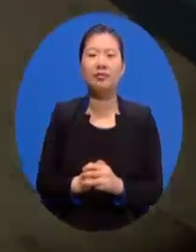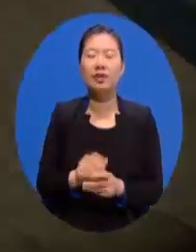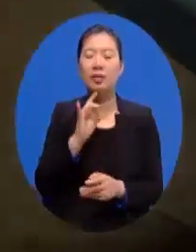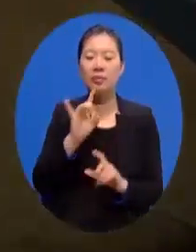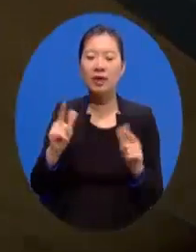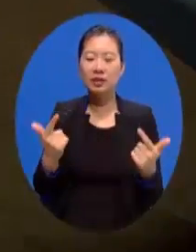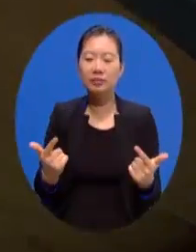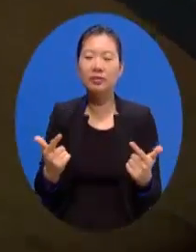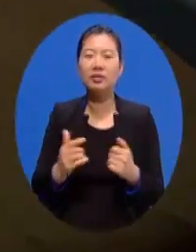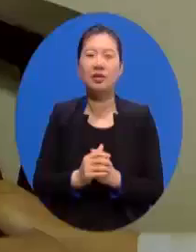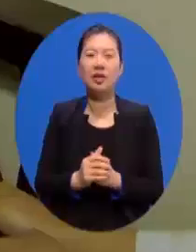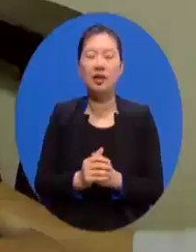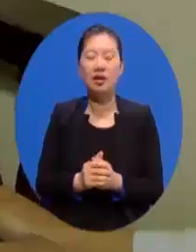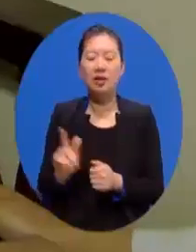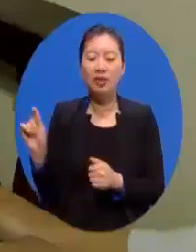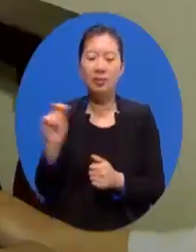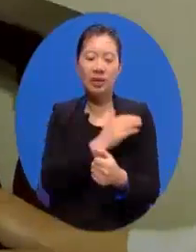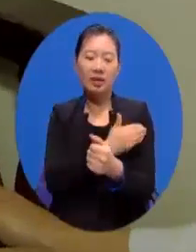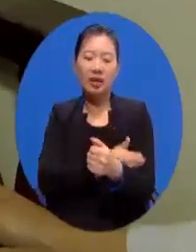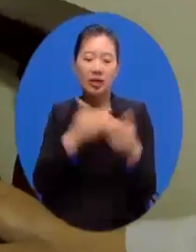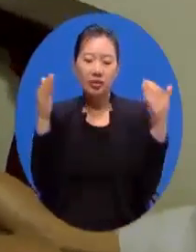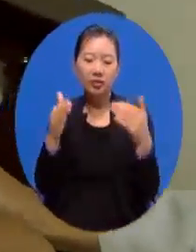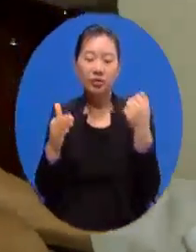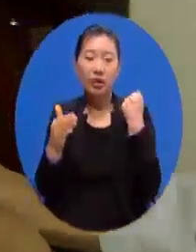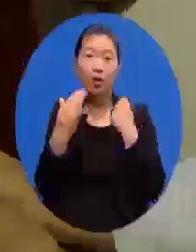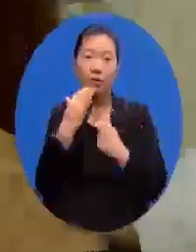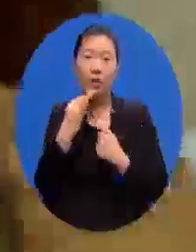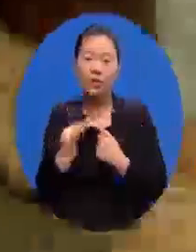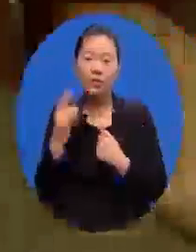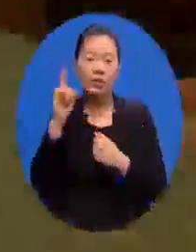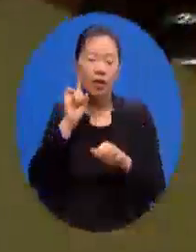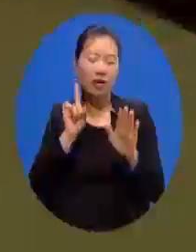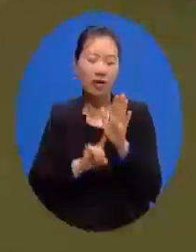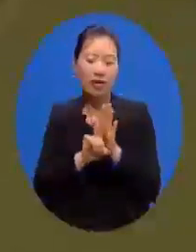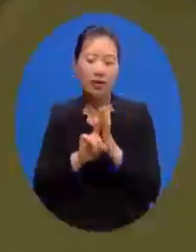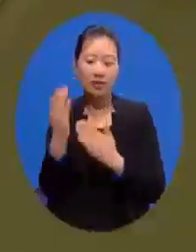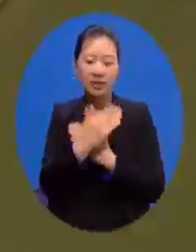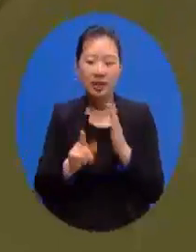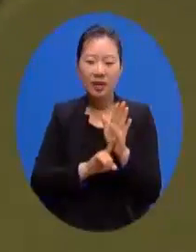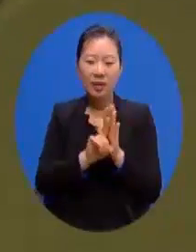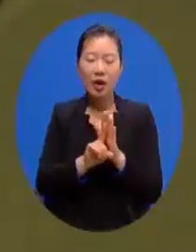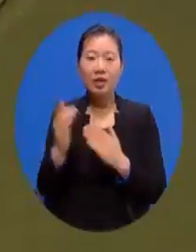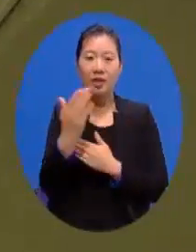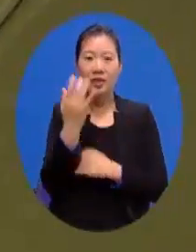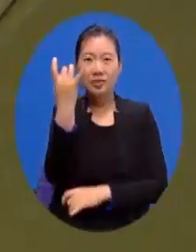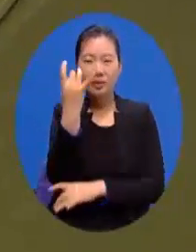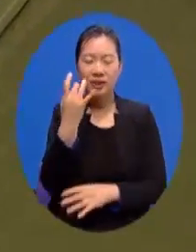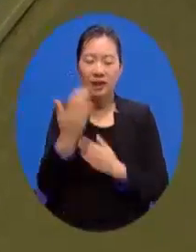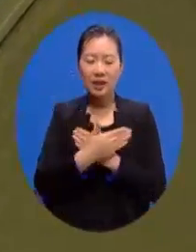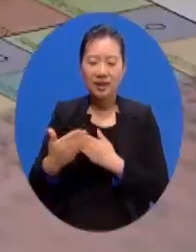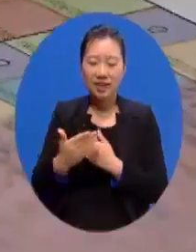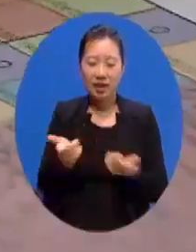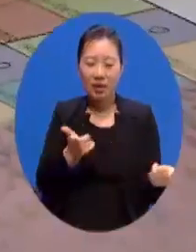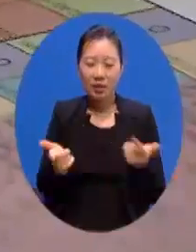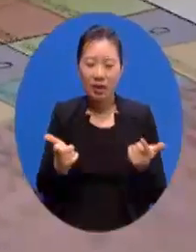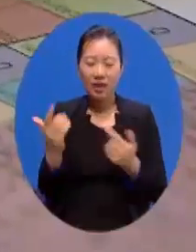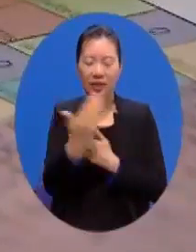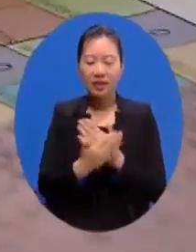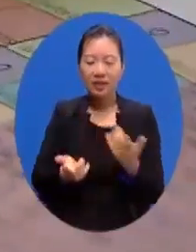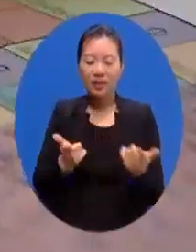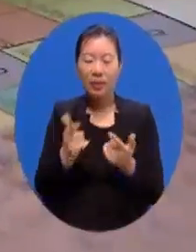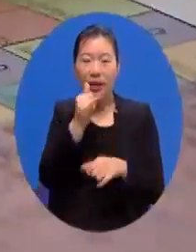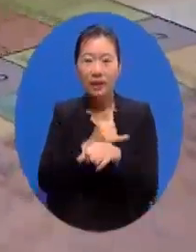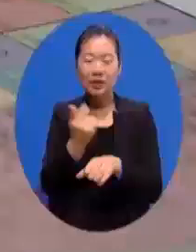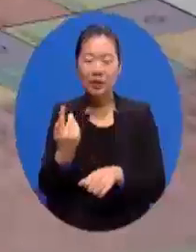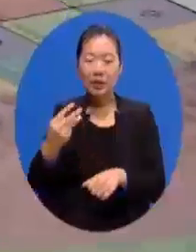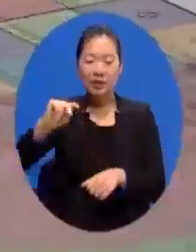뿐만 아닙니다. 순발력, 집중력은 물론이고 혈압, 체온 등 기본적인 신체 컨디션, 생체 리듬을 조절하는